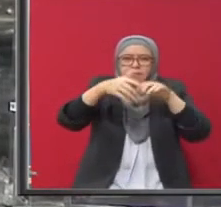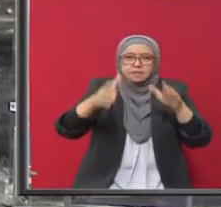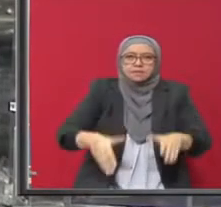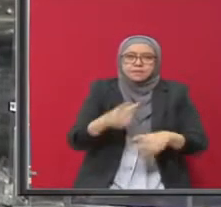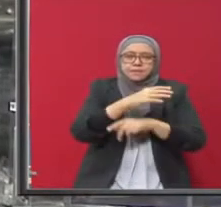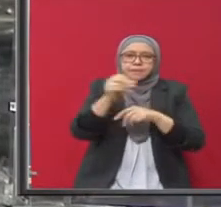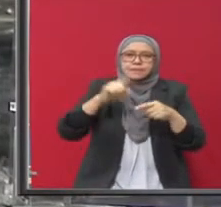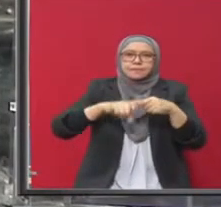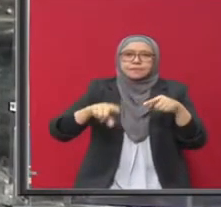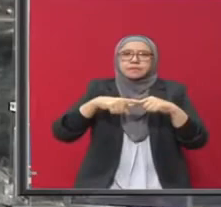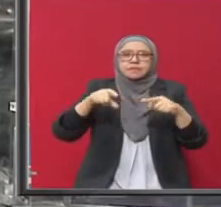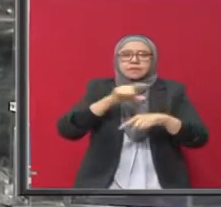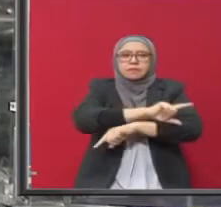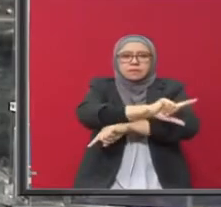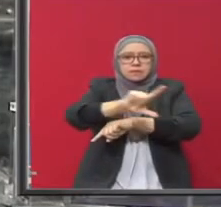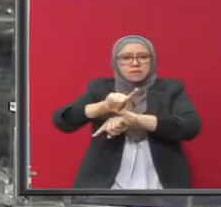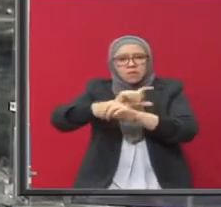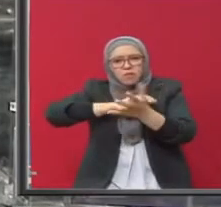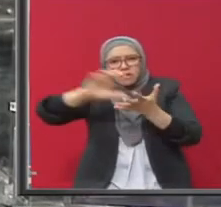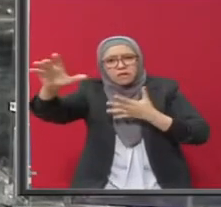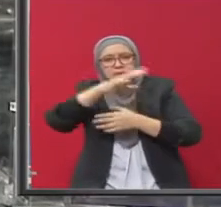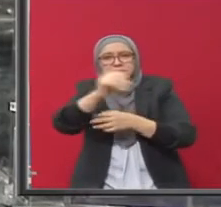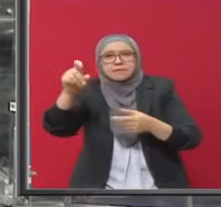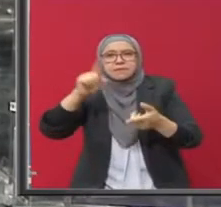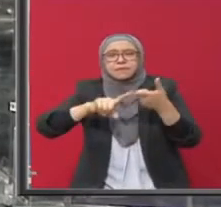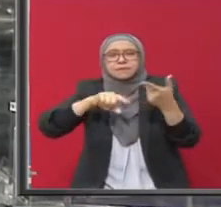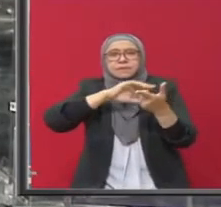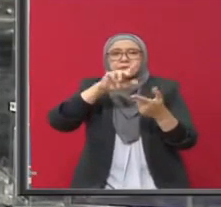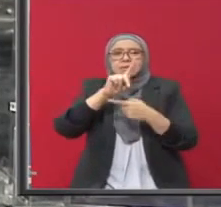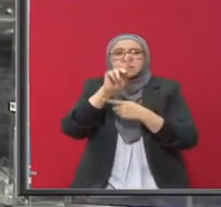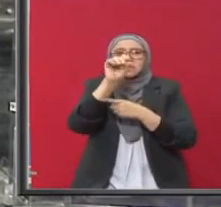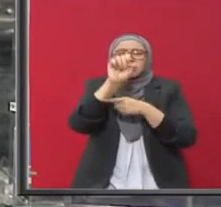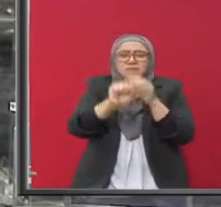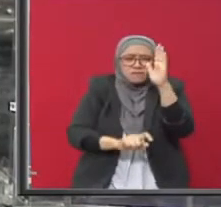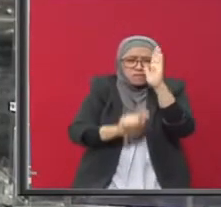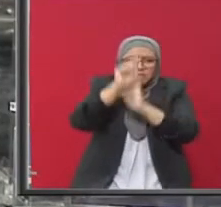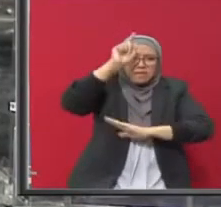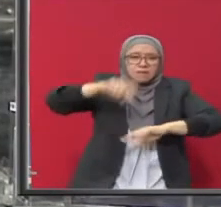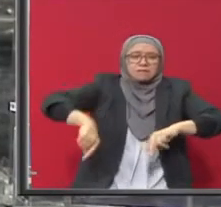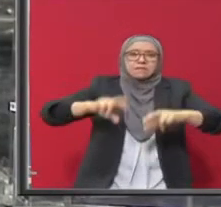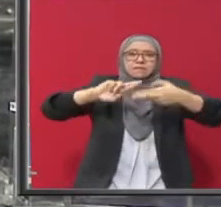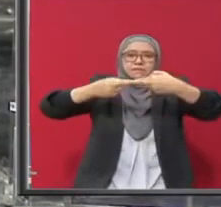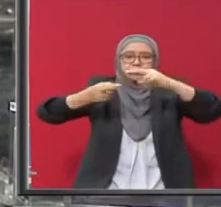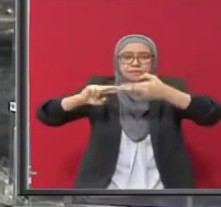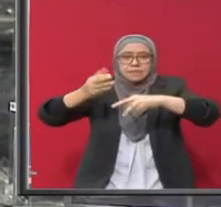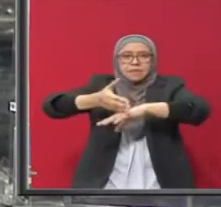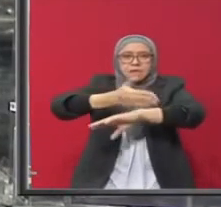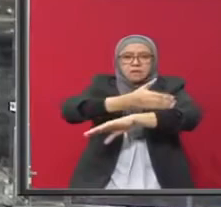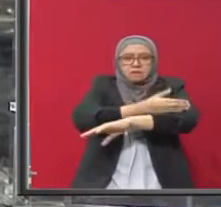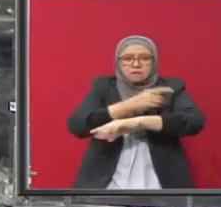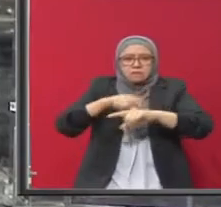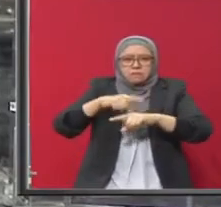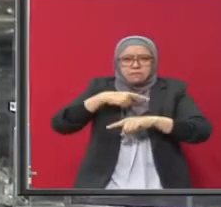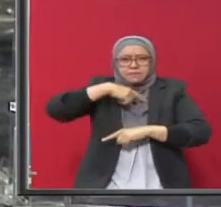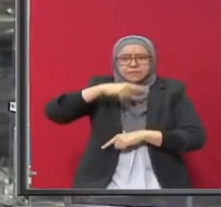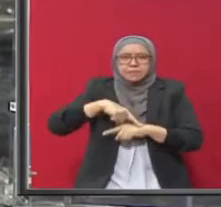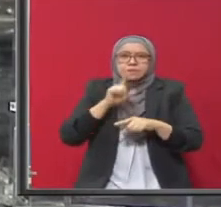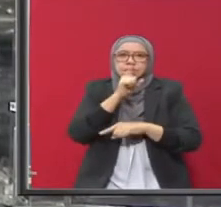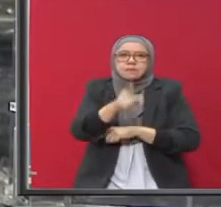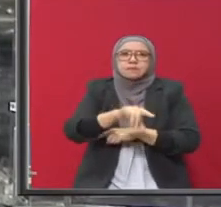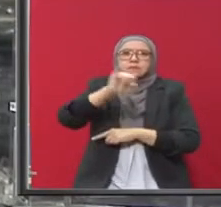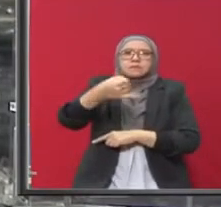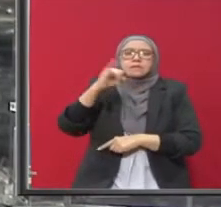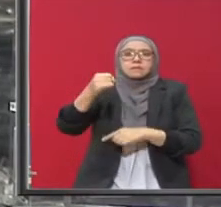yang rosak yang memerlukan kos yang tinggi untuk dibaiki sehingga menjangkau jutaan ringgit yang tidak mampu ditanggung oleh peneroka